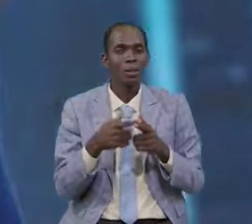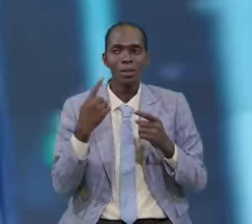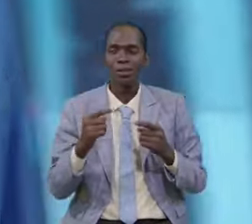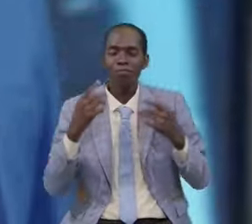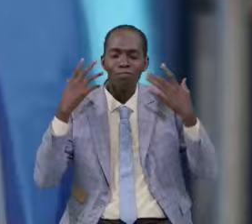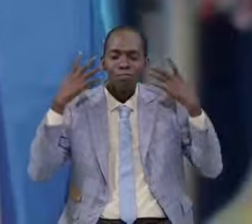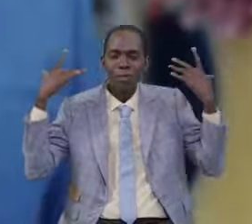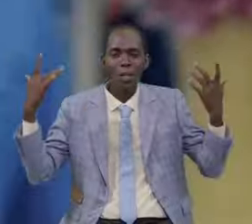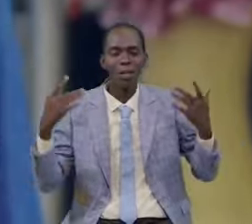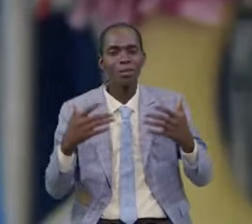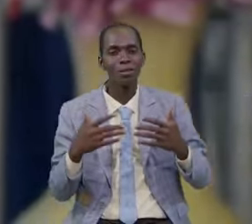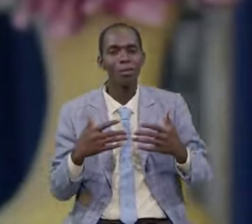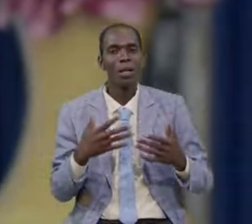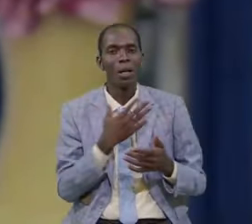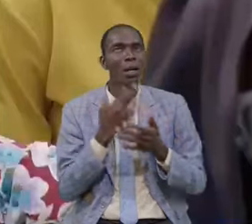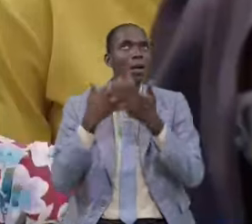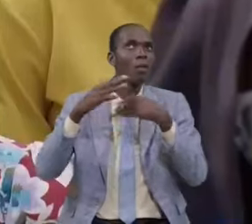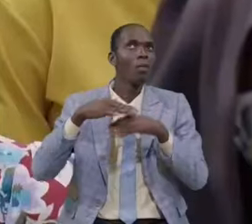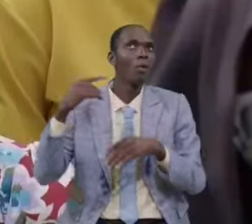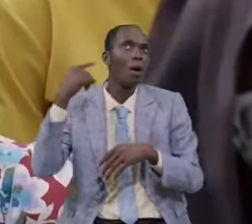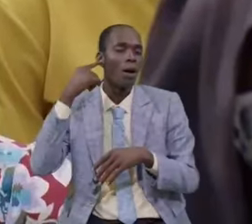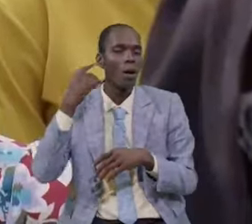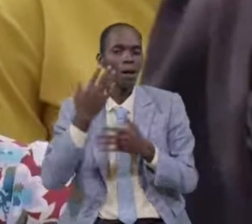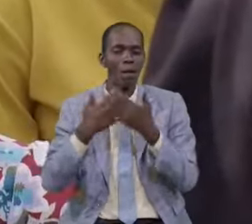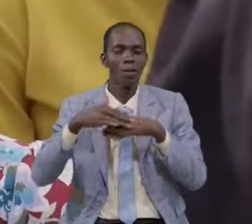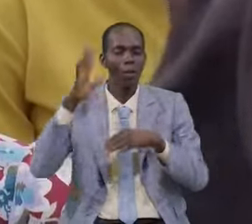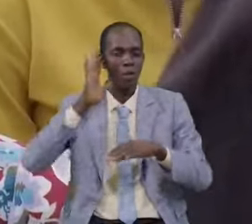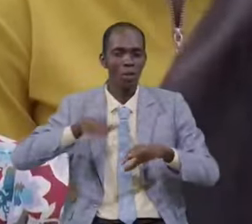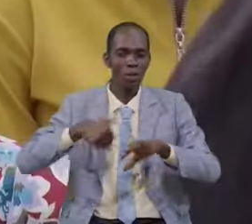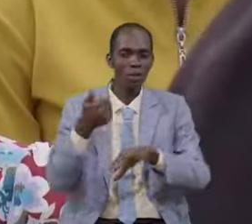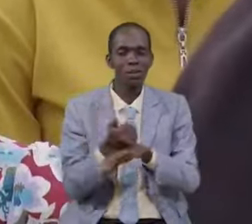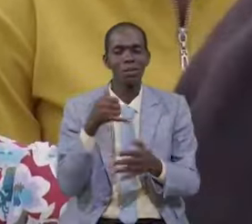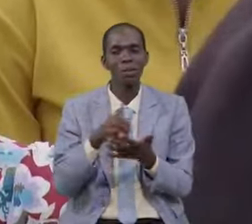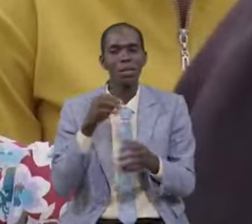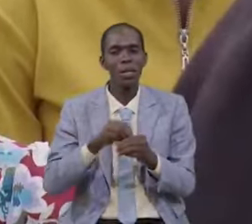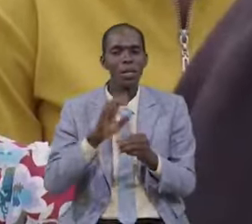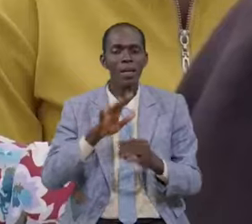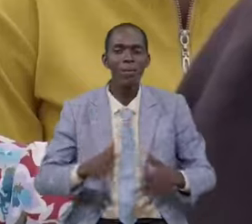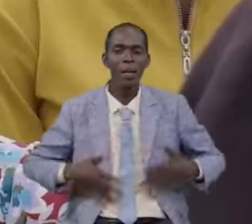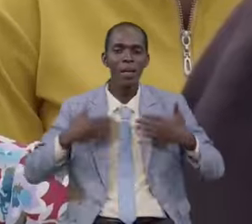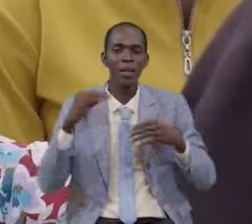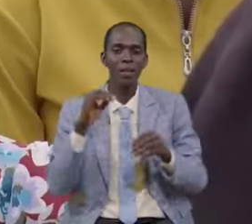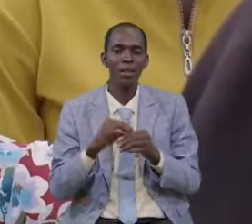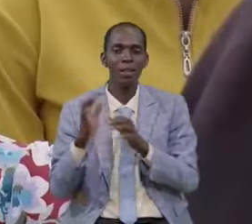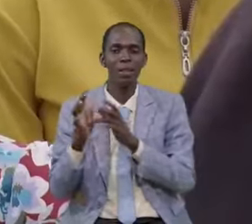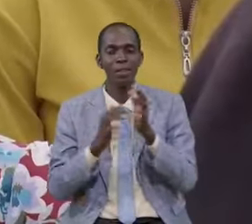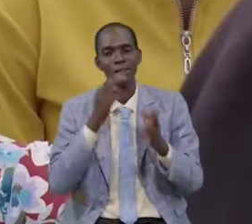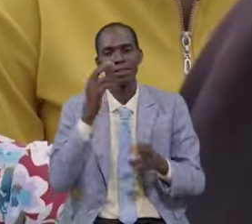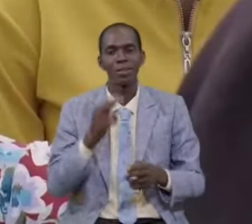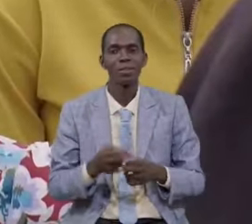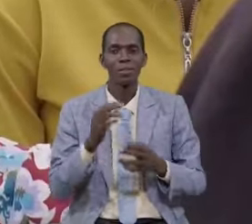Le haut-parleur prend ça, le ciel entend et le ciel va l'affirmer, le confirmer dans ta vie au nom de Jésus. Voyez